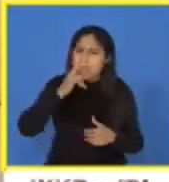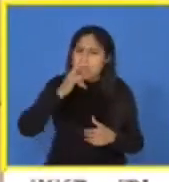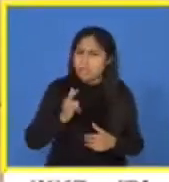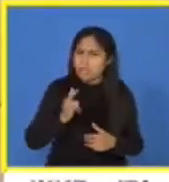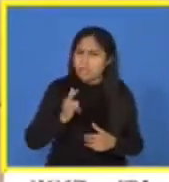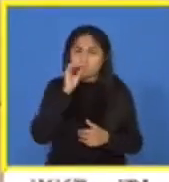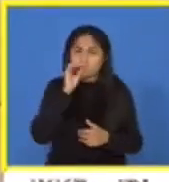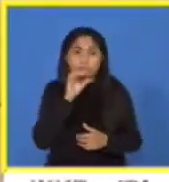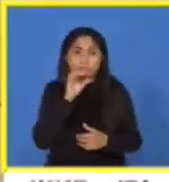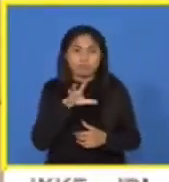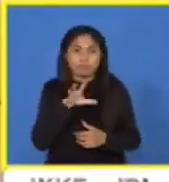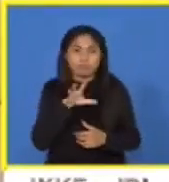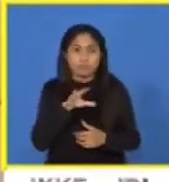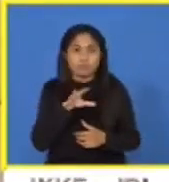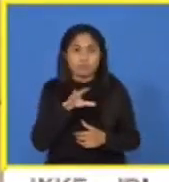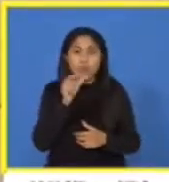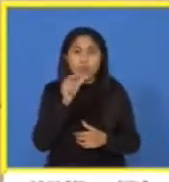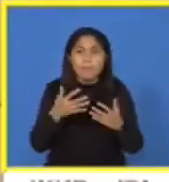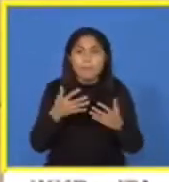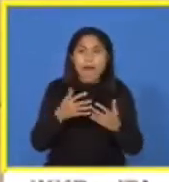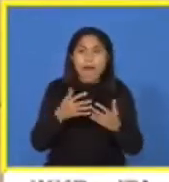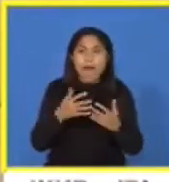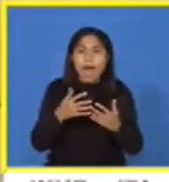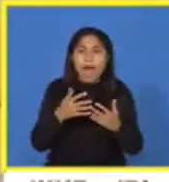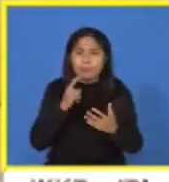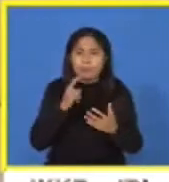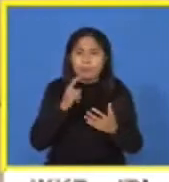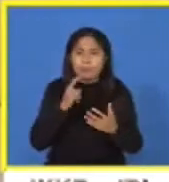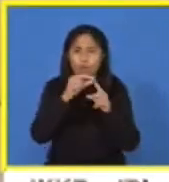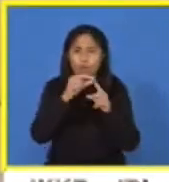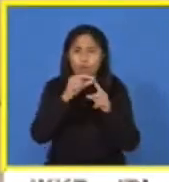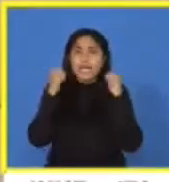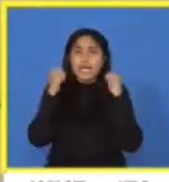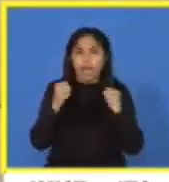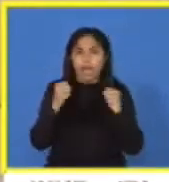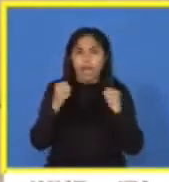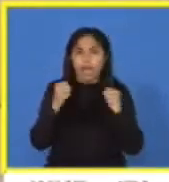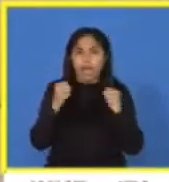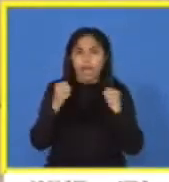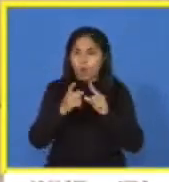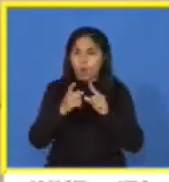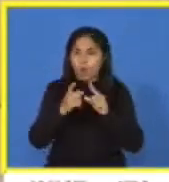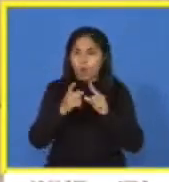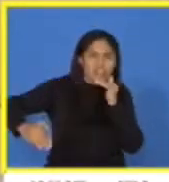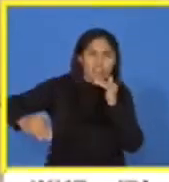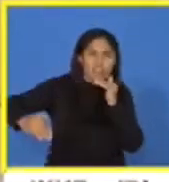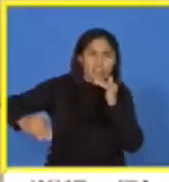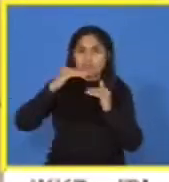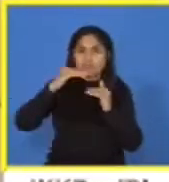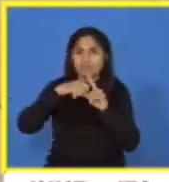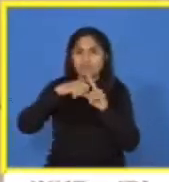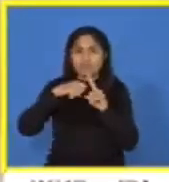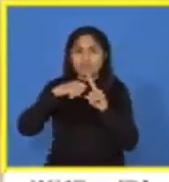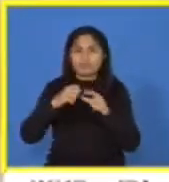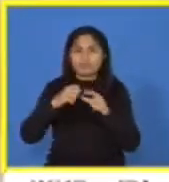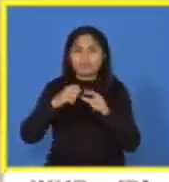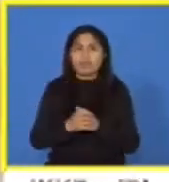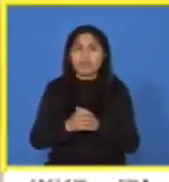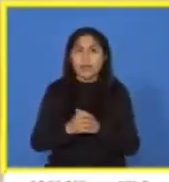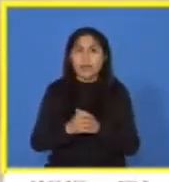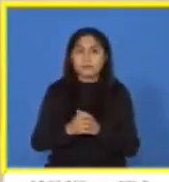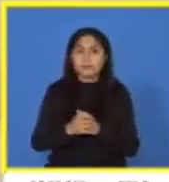supaya taat protokol kesehatan. Sehingga jangan sampai ada lonjakan kasus. Iya. Nah, kaitan